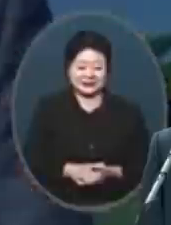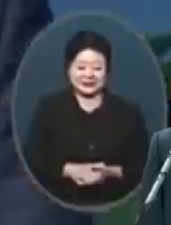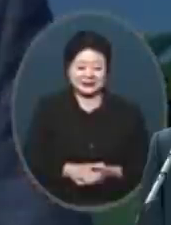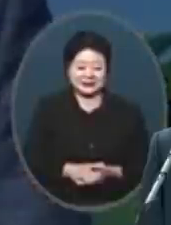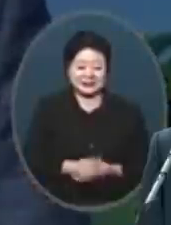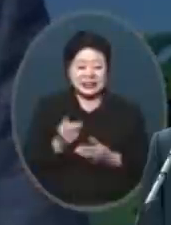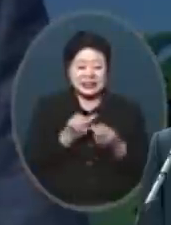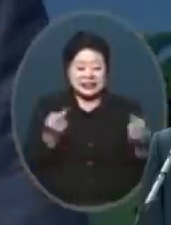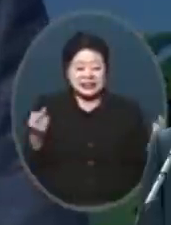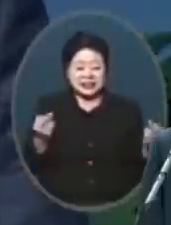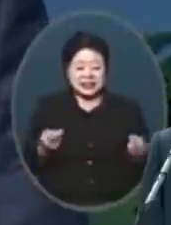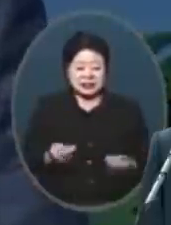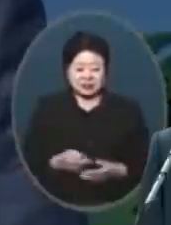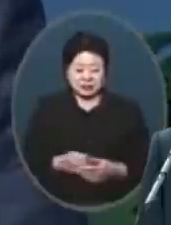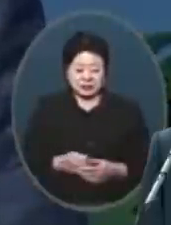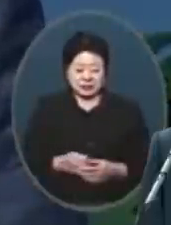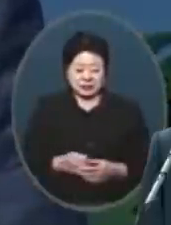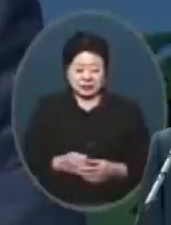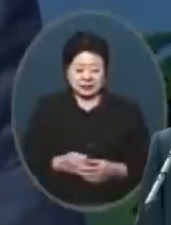태산줄령도